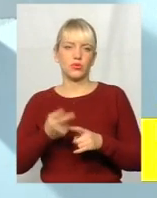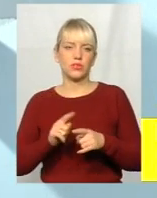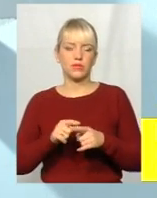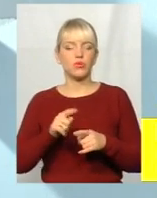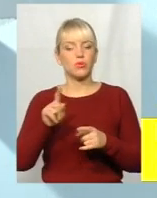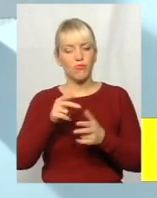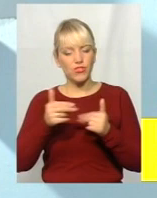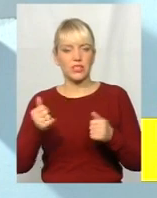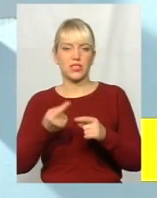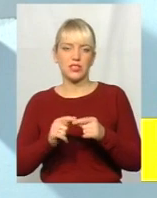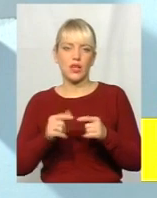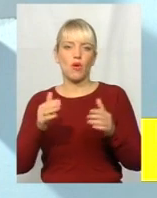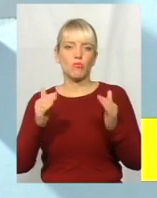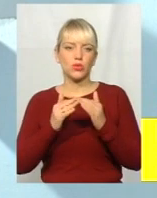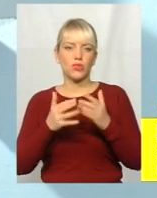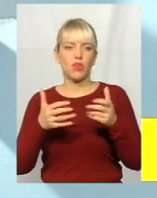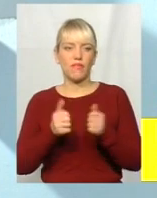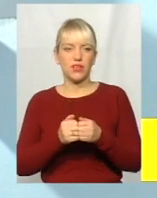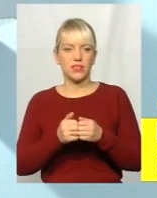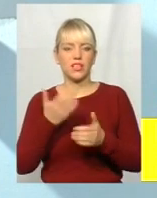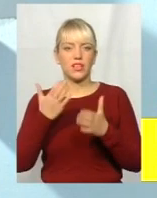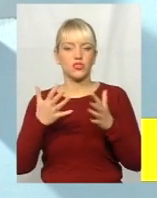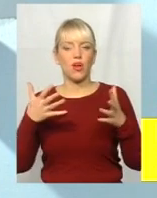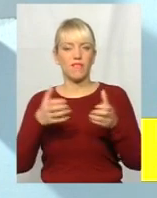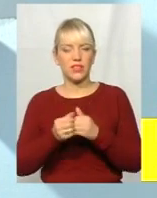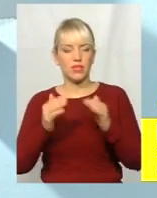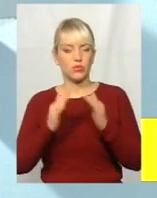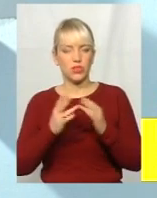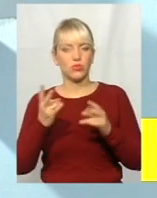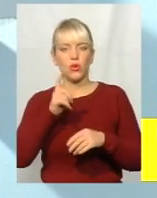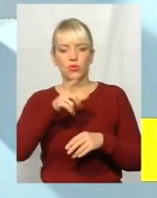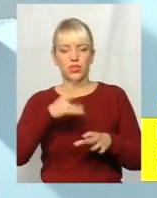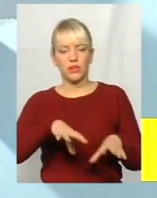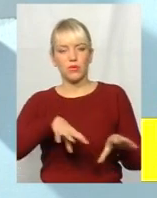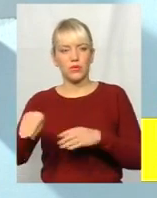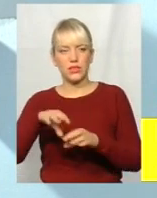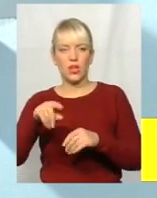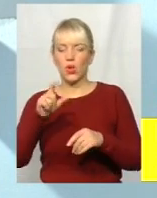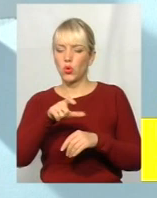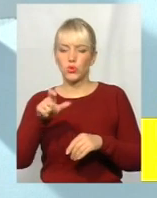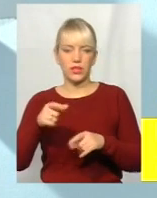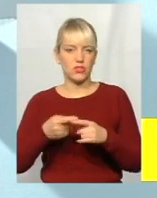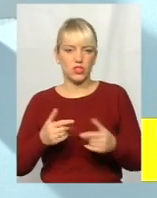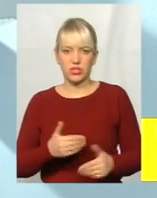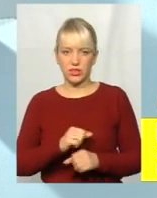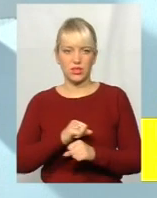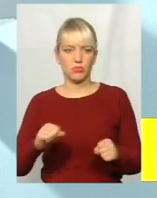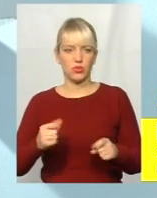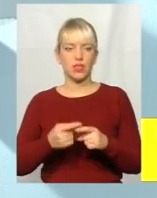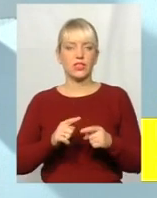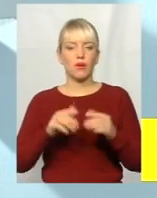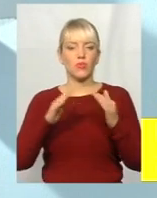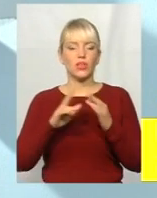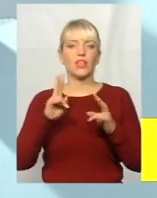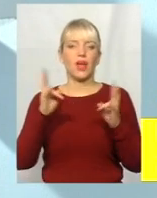аварійним. Аварійний будинок підлягає відселенню. Людей в ньому тримати не можна. Це будинок, який